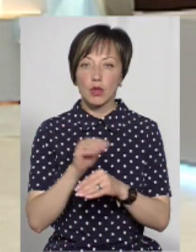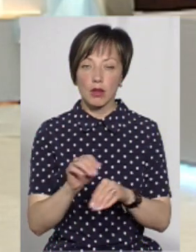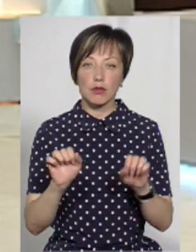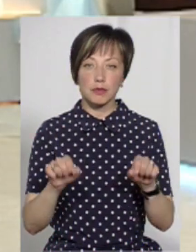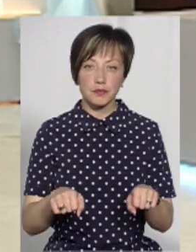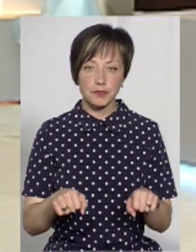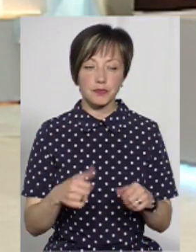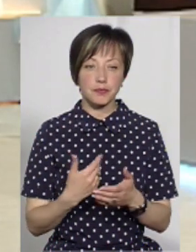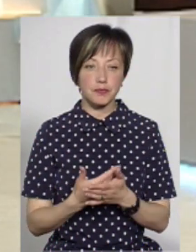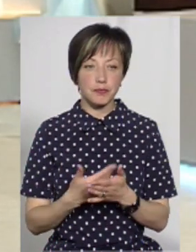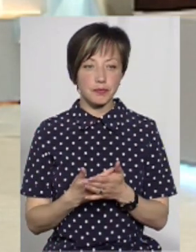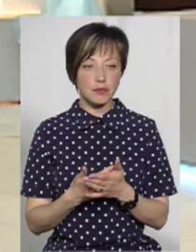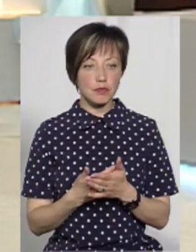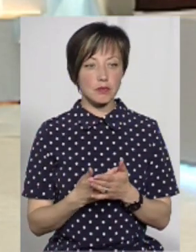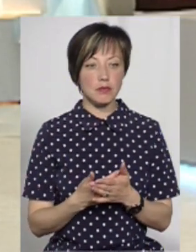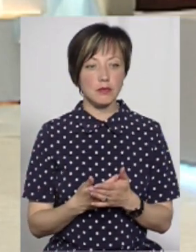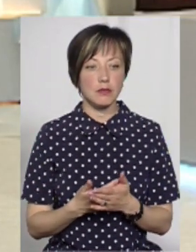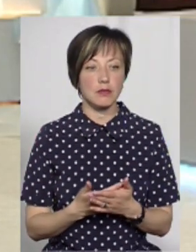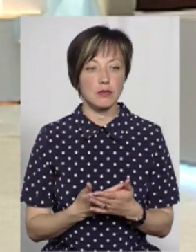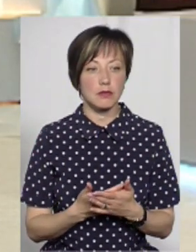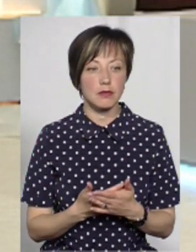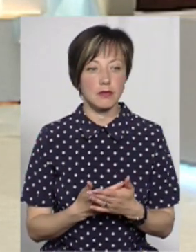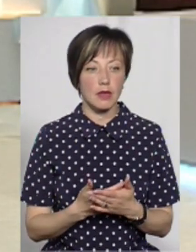можна, наприклад, з